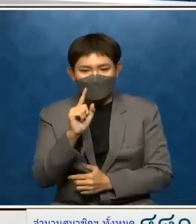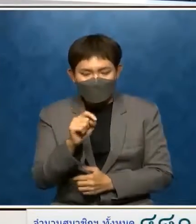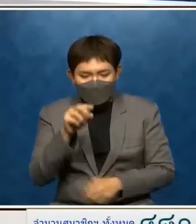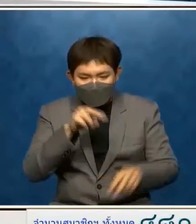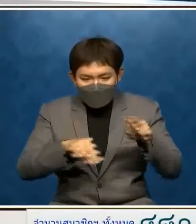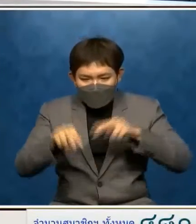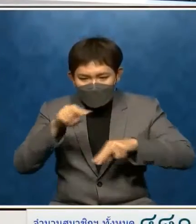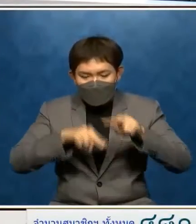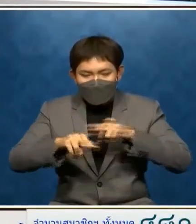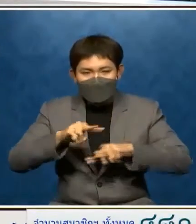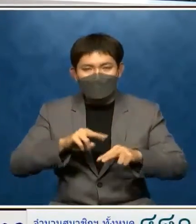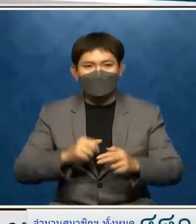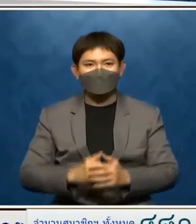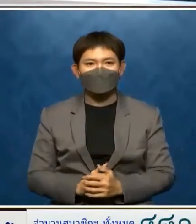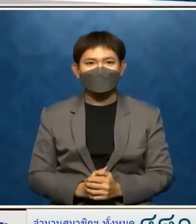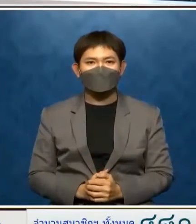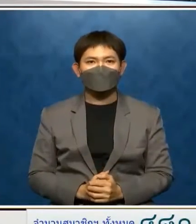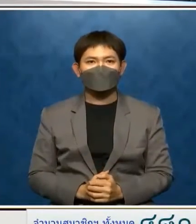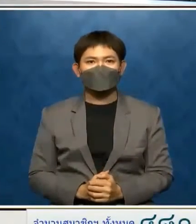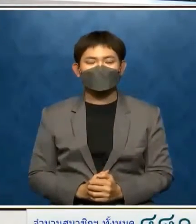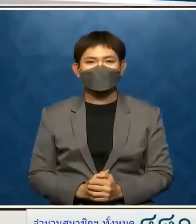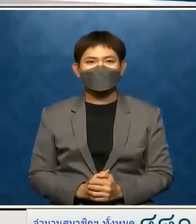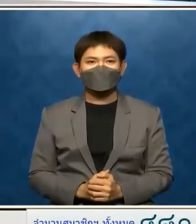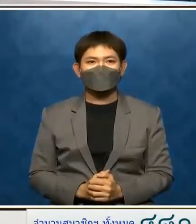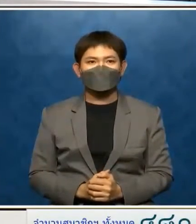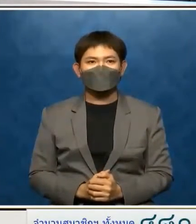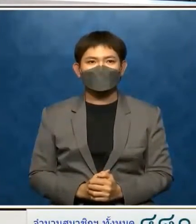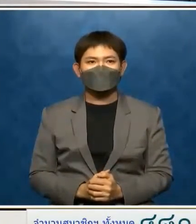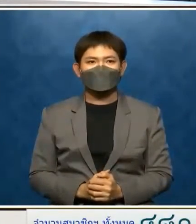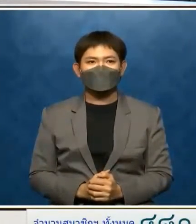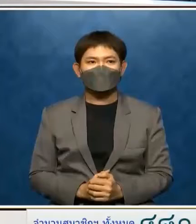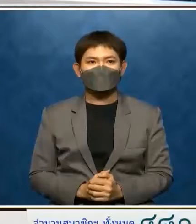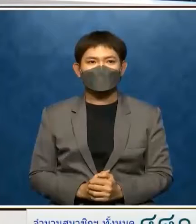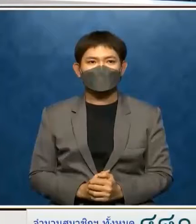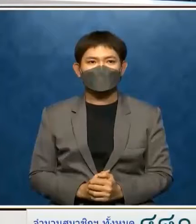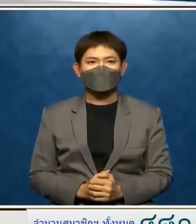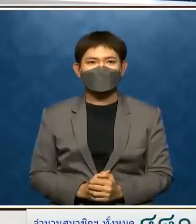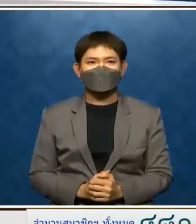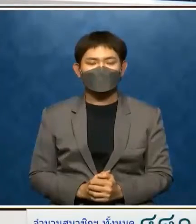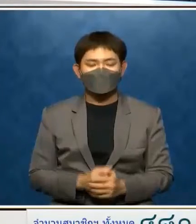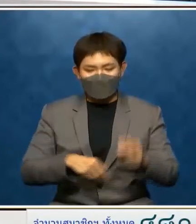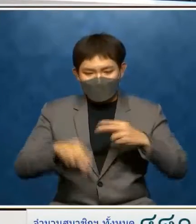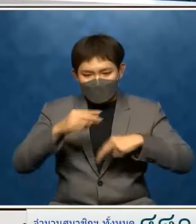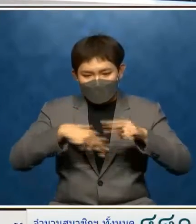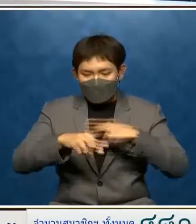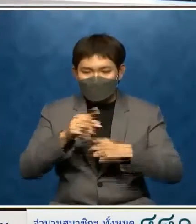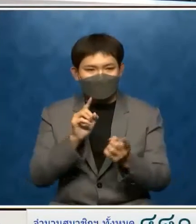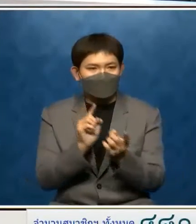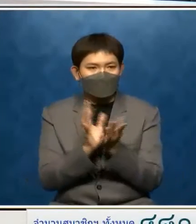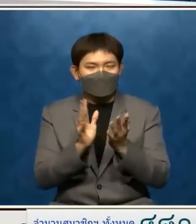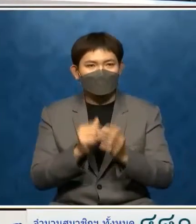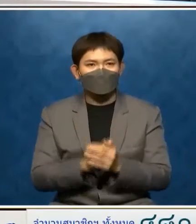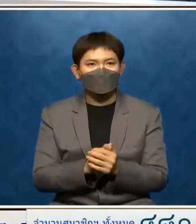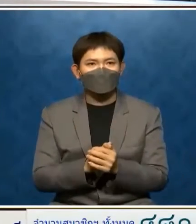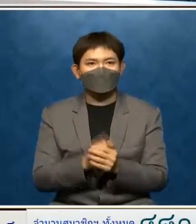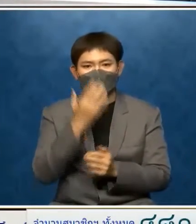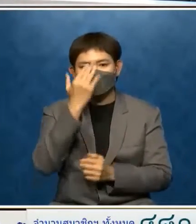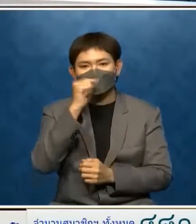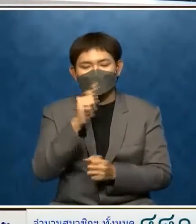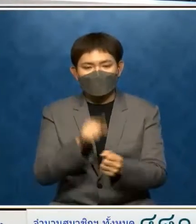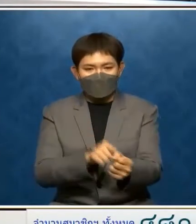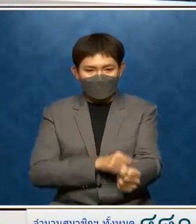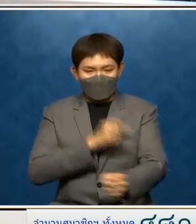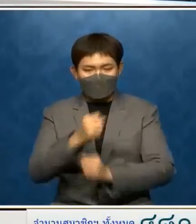น่นอนค่ะไม่เจอสบพ่อผ่านไปแล้ว 3 ปี